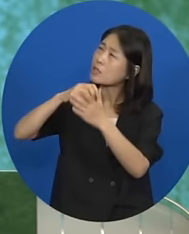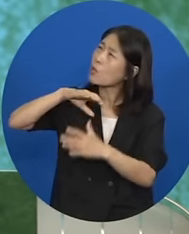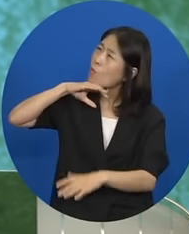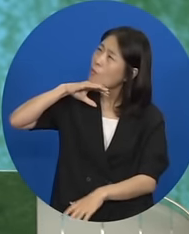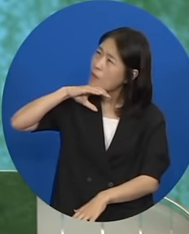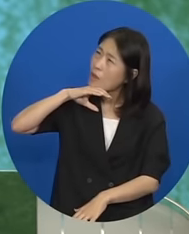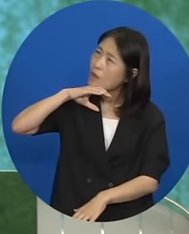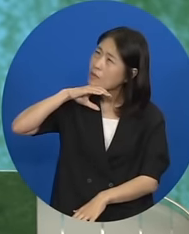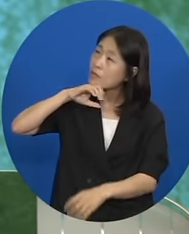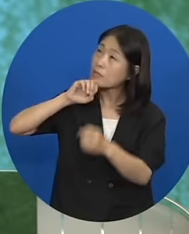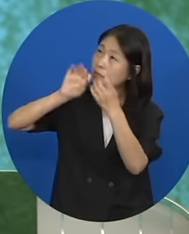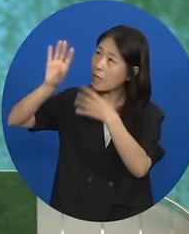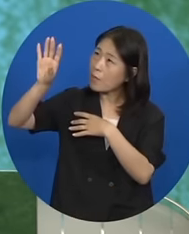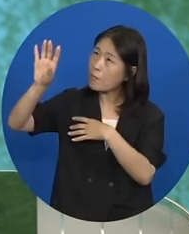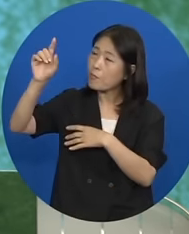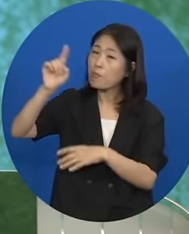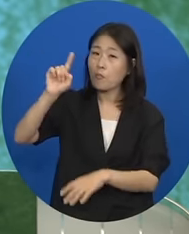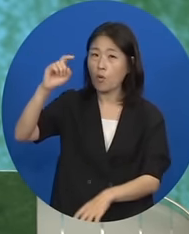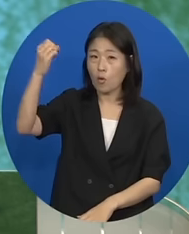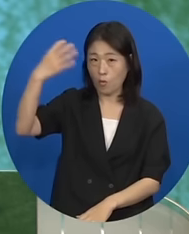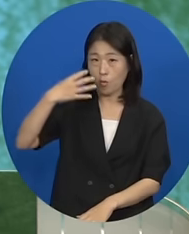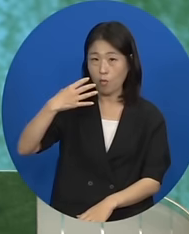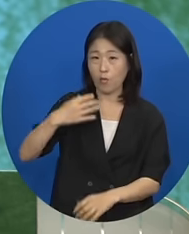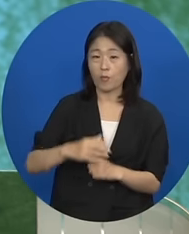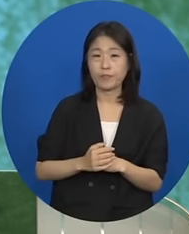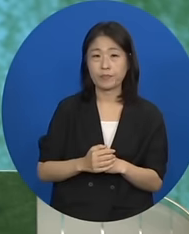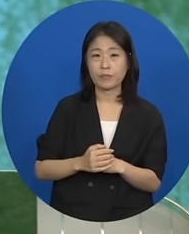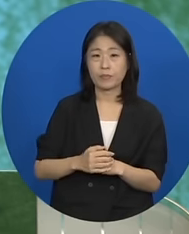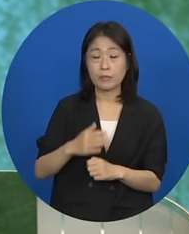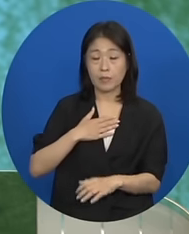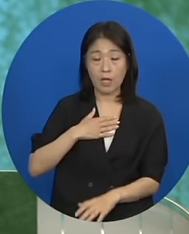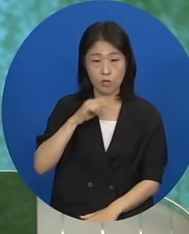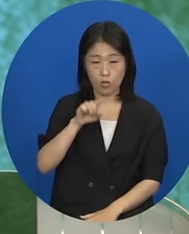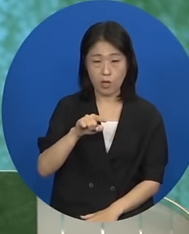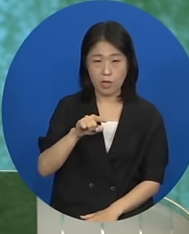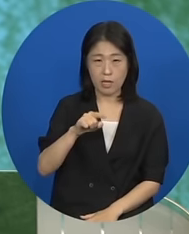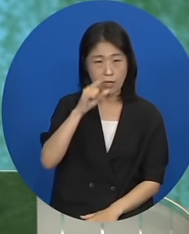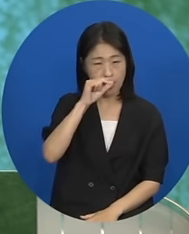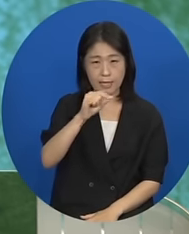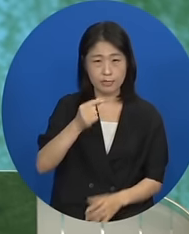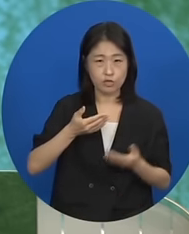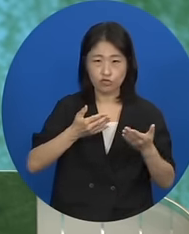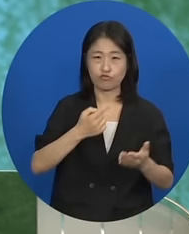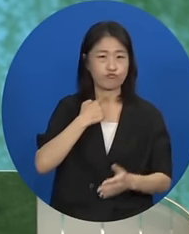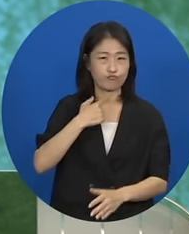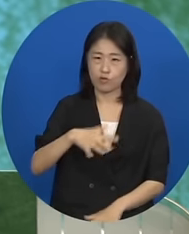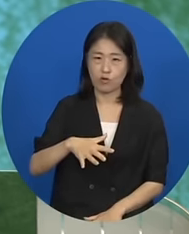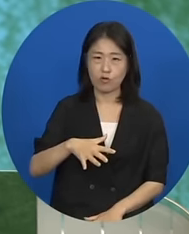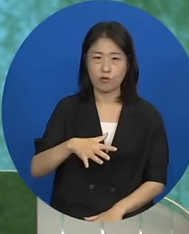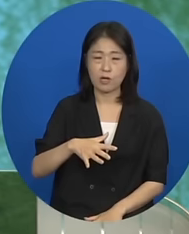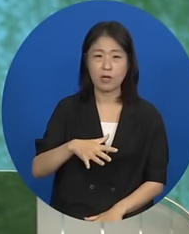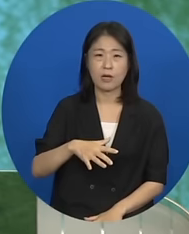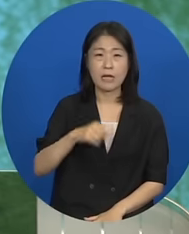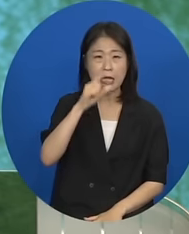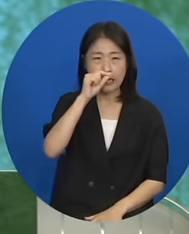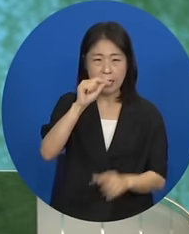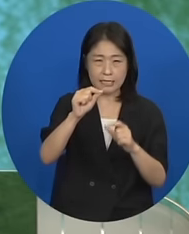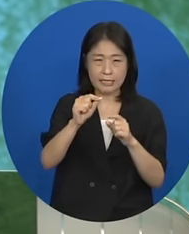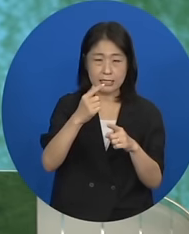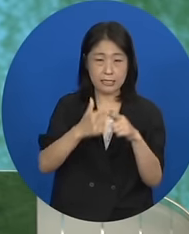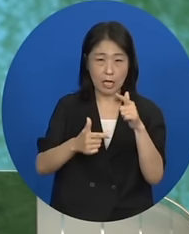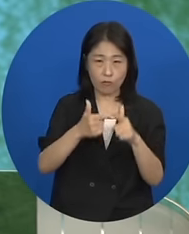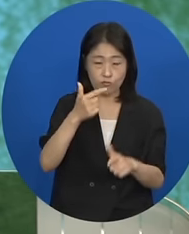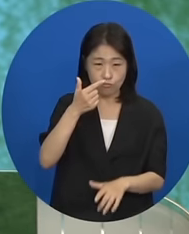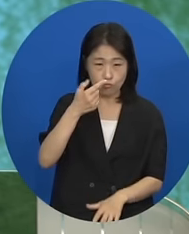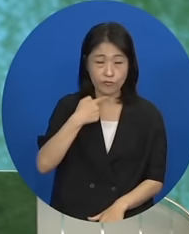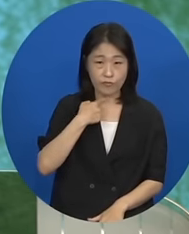대답하시기를 이렇게 얘기를 하셨대요 나는 너에게 가시를 준 적이 없고 오히려 가시 나무였던 너에게 장미를